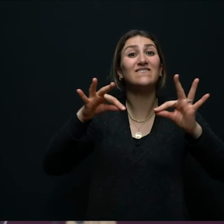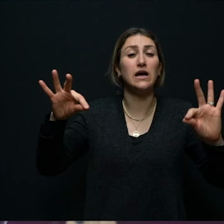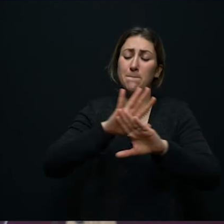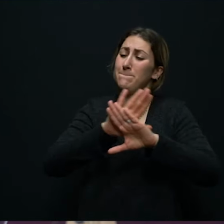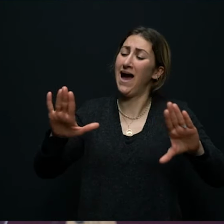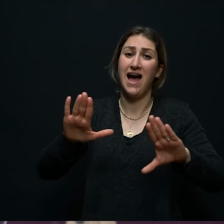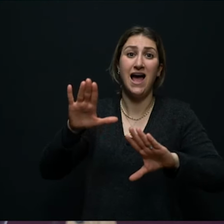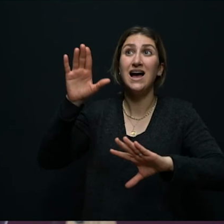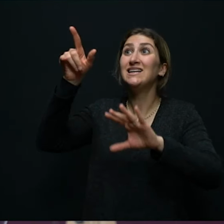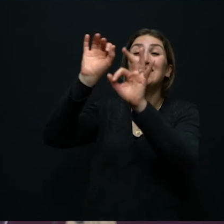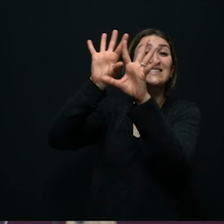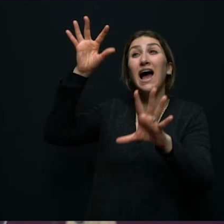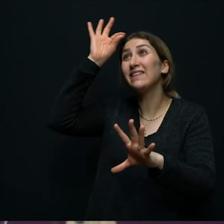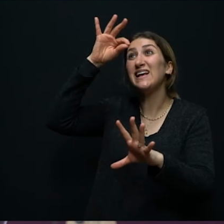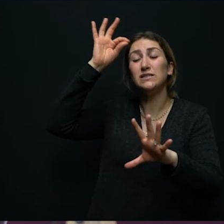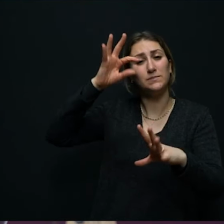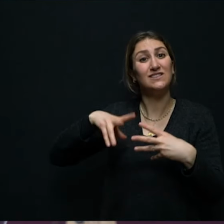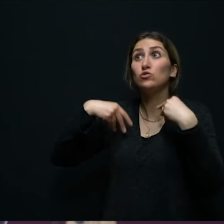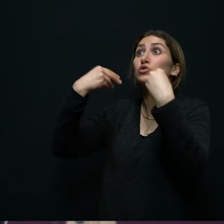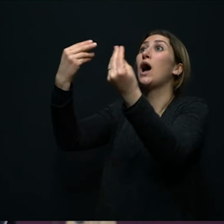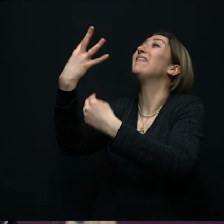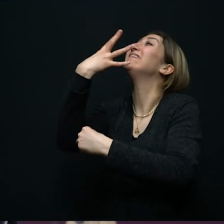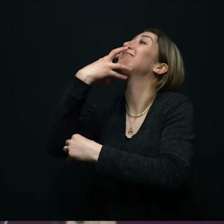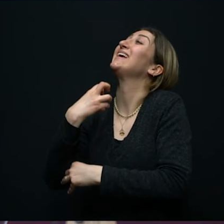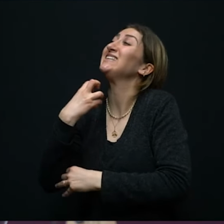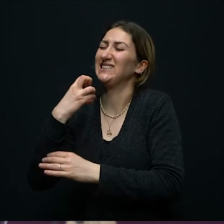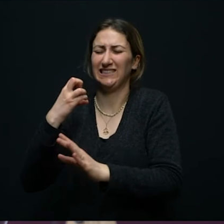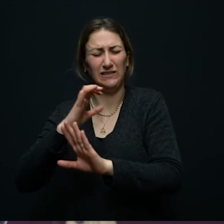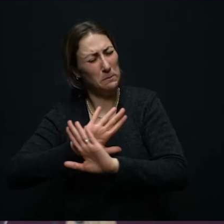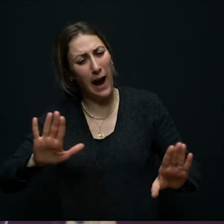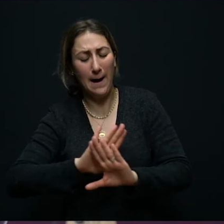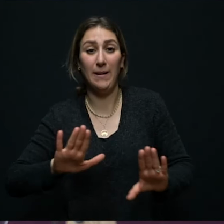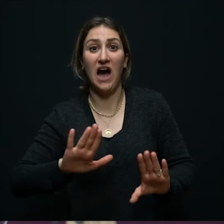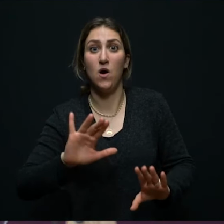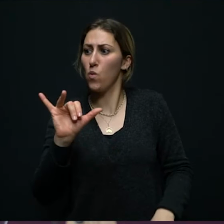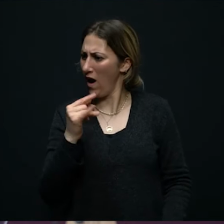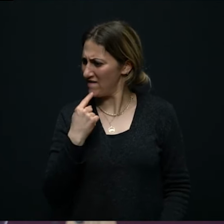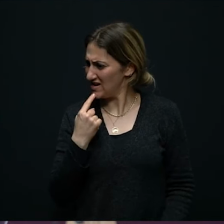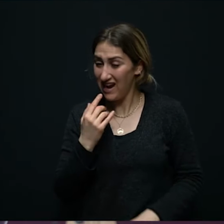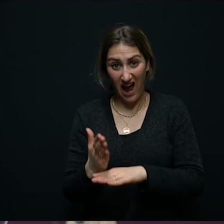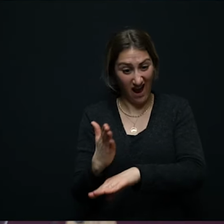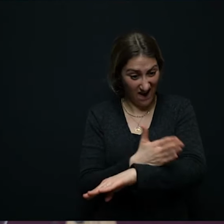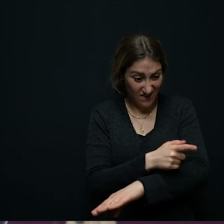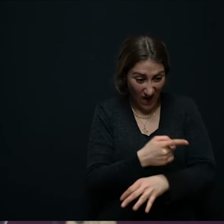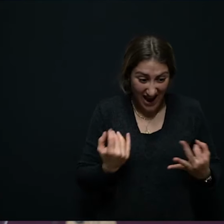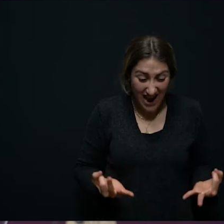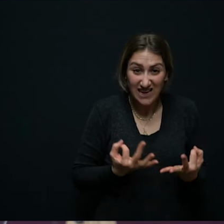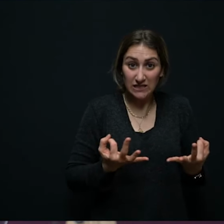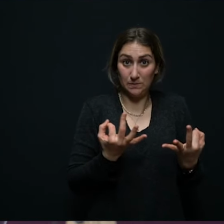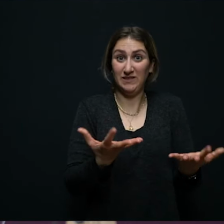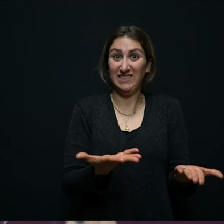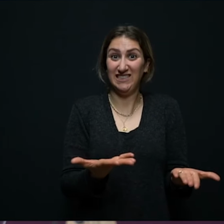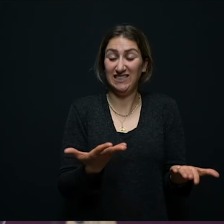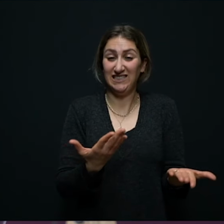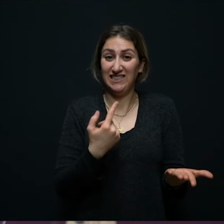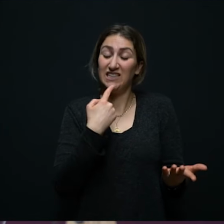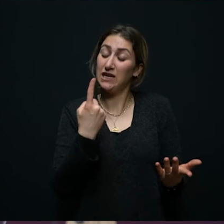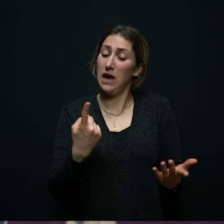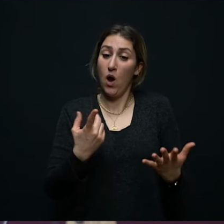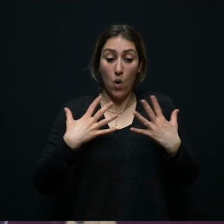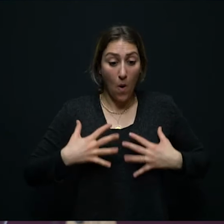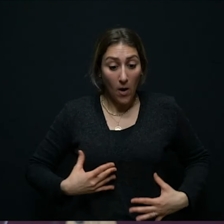paul parle de choses ce que vous faisiez avant ne vous conduisez plus comme les non croyants comme vous faisiez avant